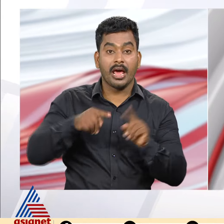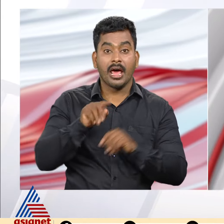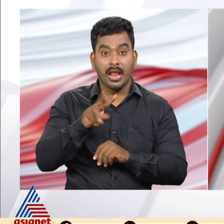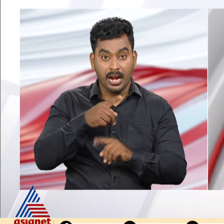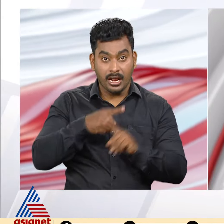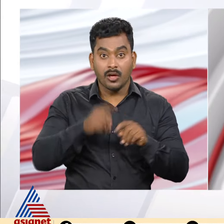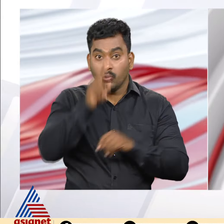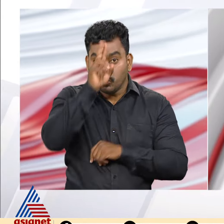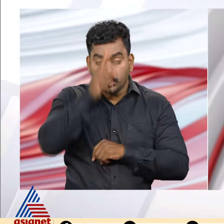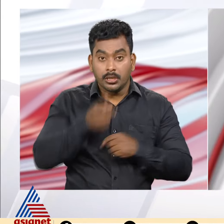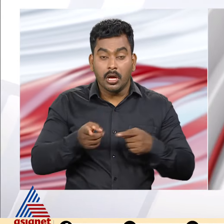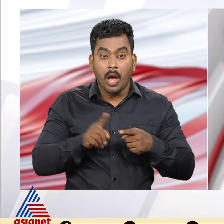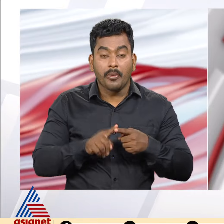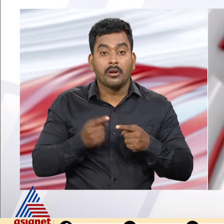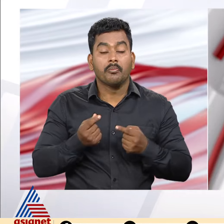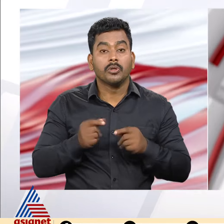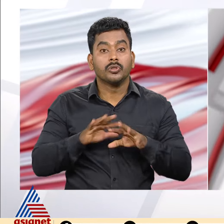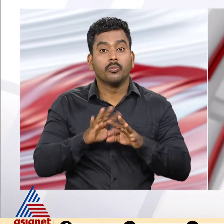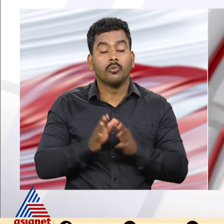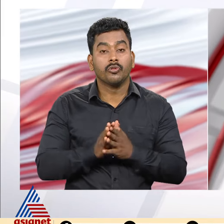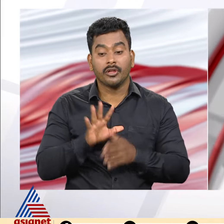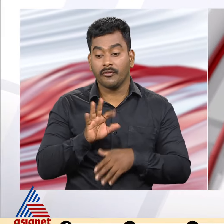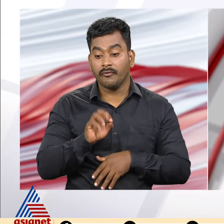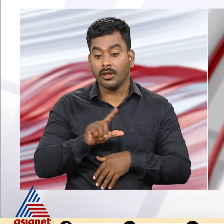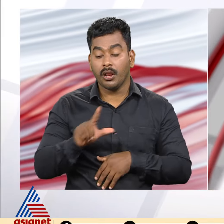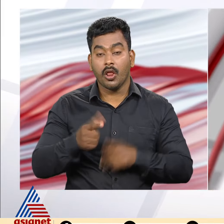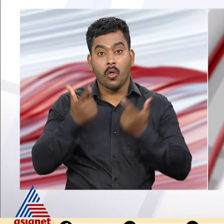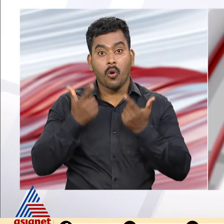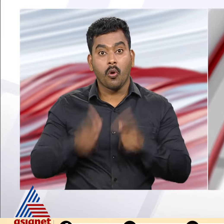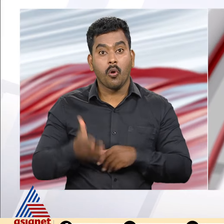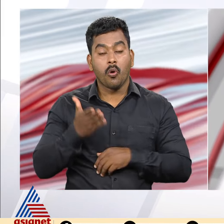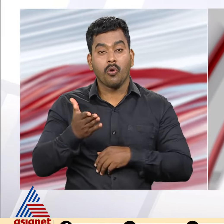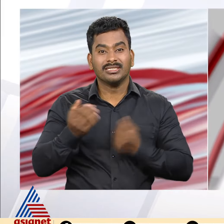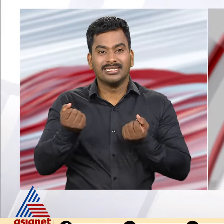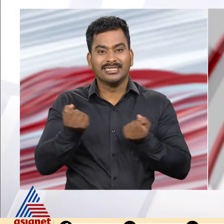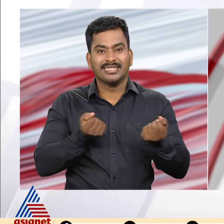കൊണ്ടുവന്ന 50 ലക്ഷത്തോളം രൂപ എന്ന് പറയുന്നു, അത് നഷ്ടമായിരിക്കുന്നു.